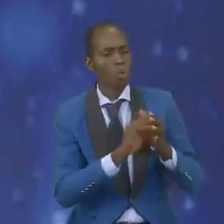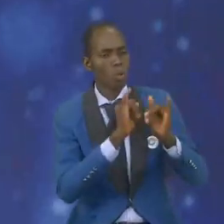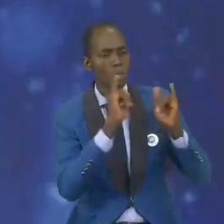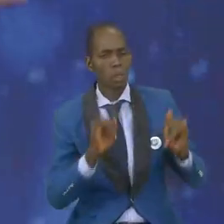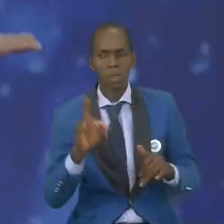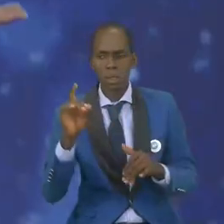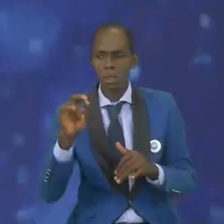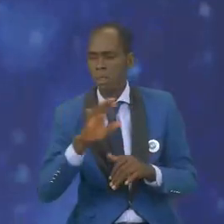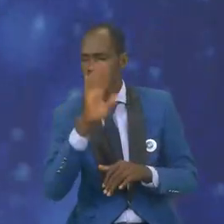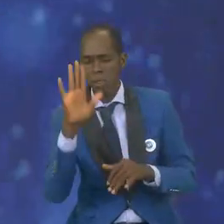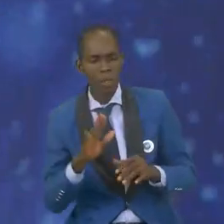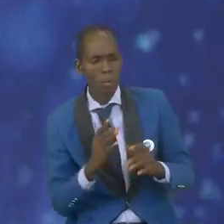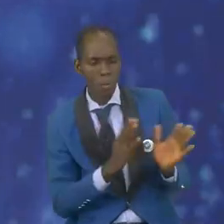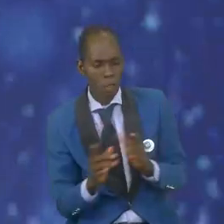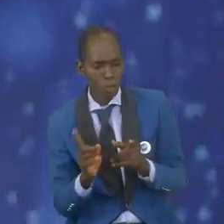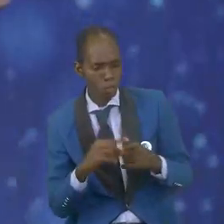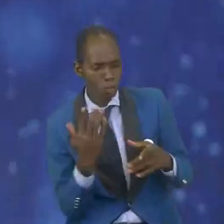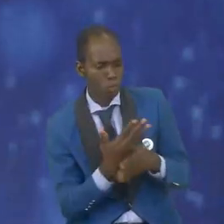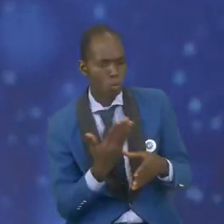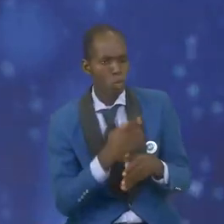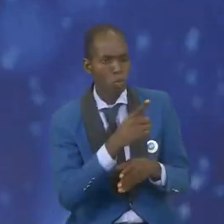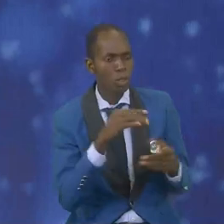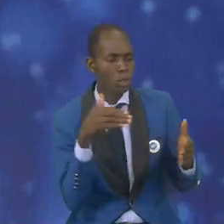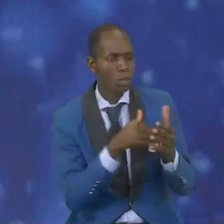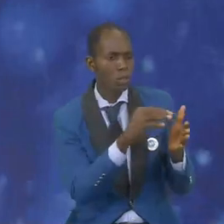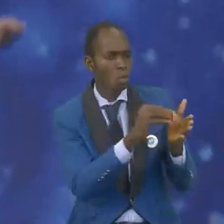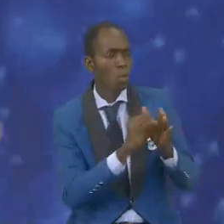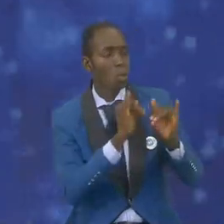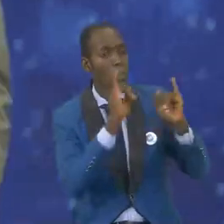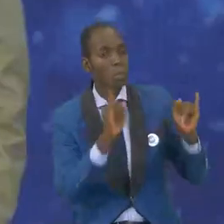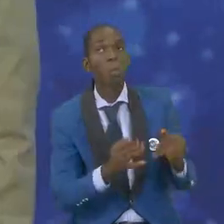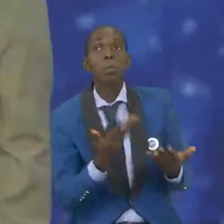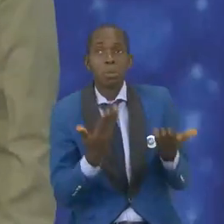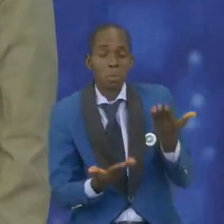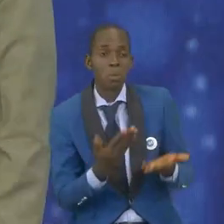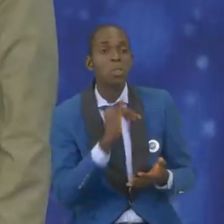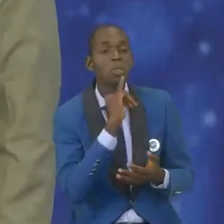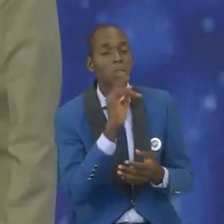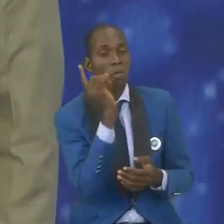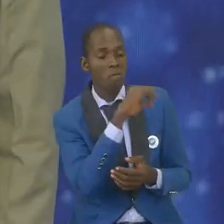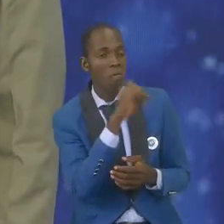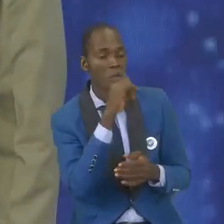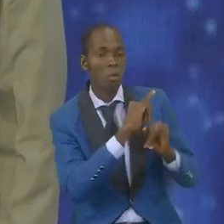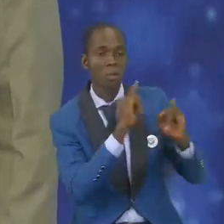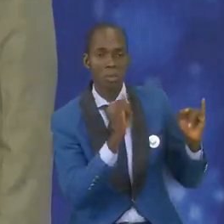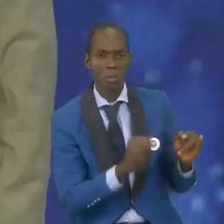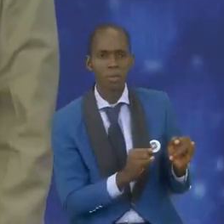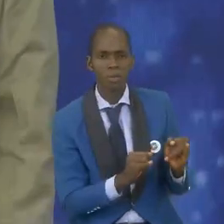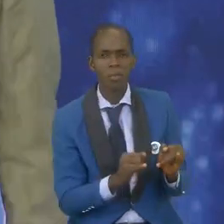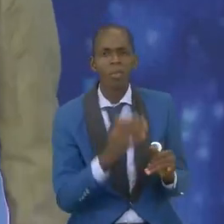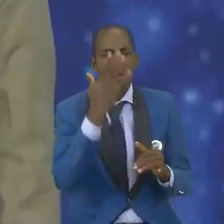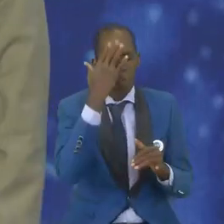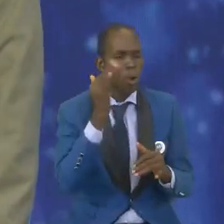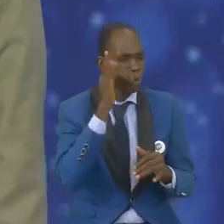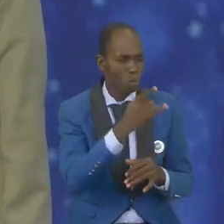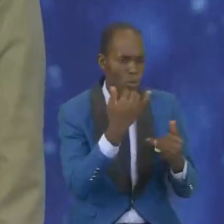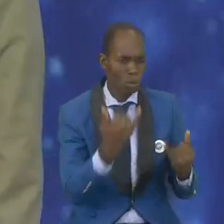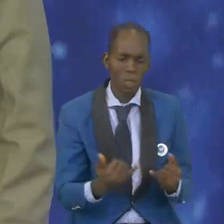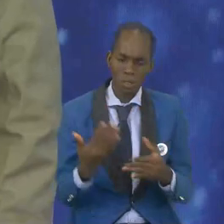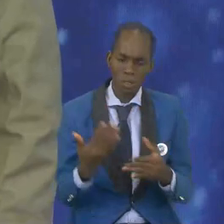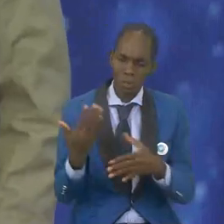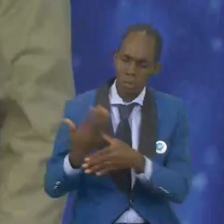dévoué à ton Dieu. Daniel ne dit pas qu'il va t'empêcher de servir ton Dieu, même si c'est un faux Dieu.